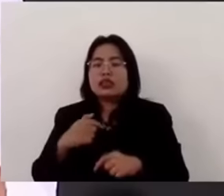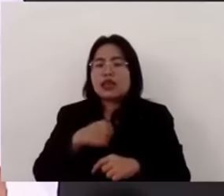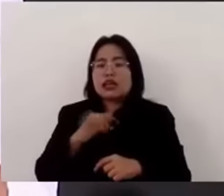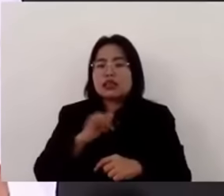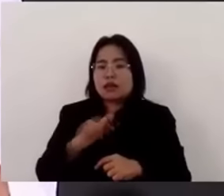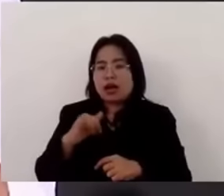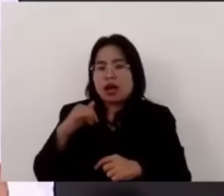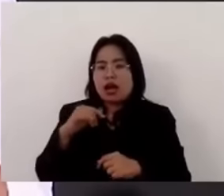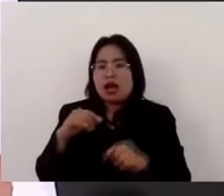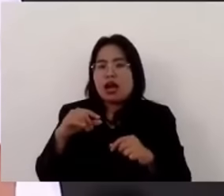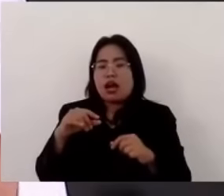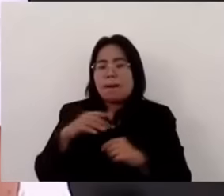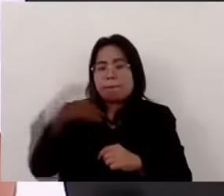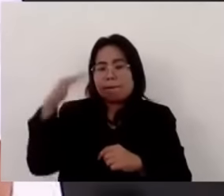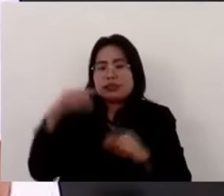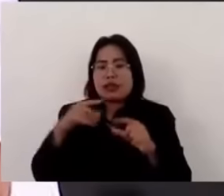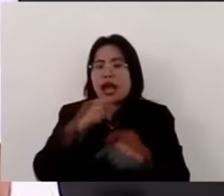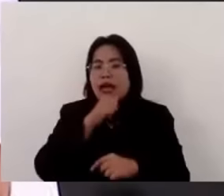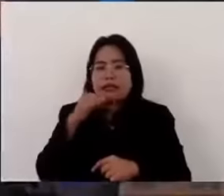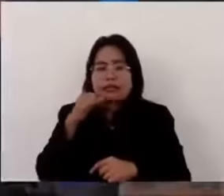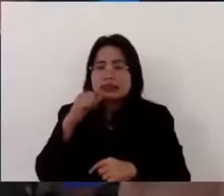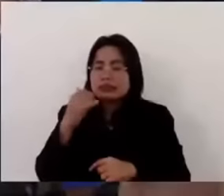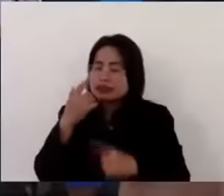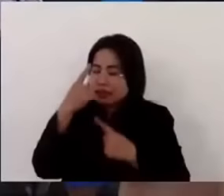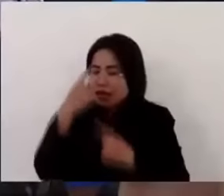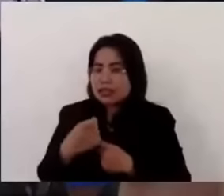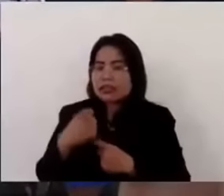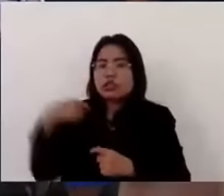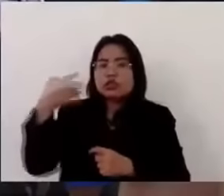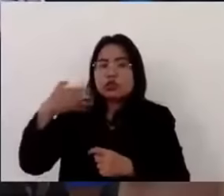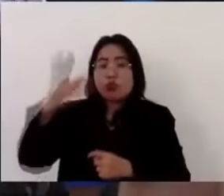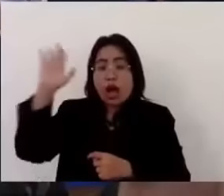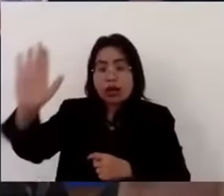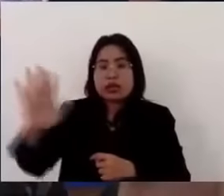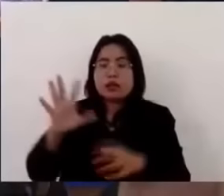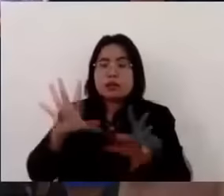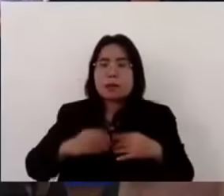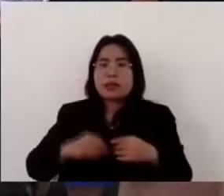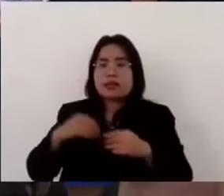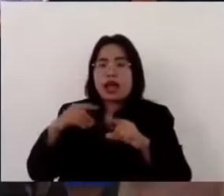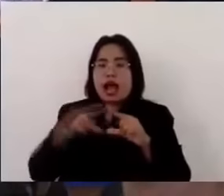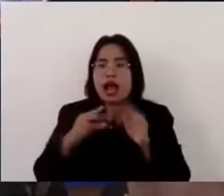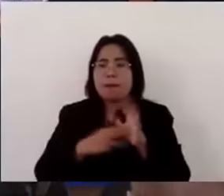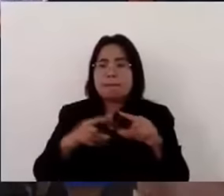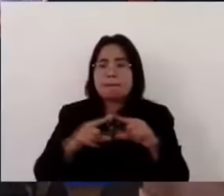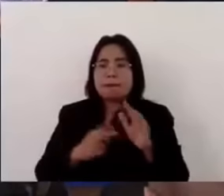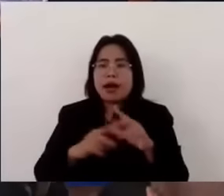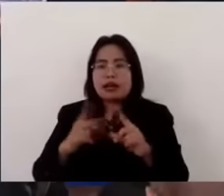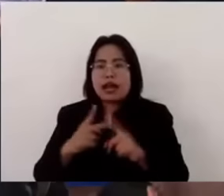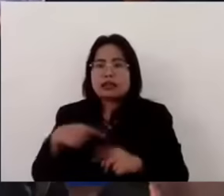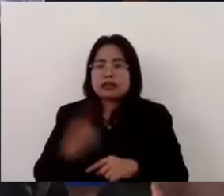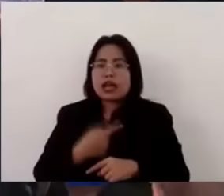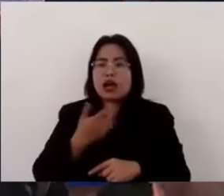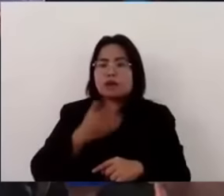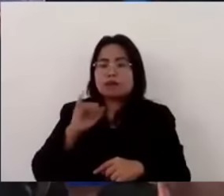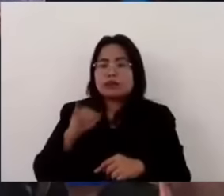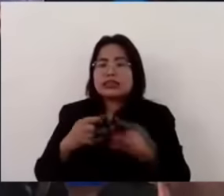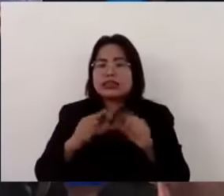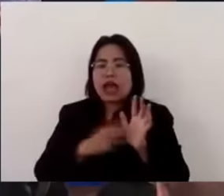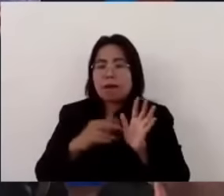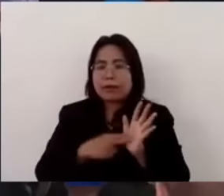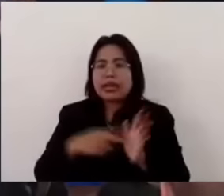Yakinlah nanti suatu hari kalau mendapatkan Amanah ini kita akan menjamin menjamin